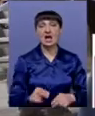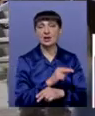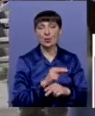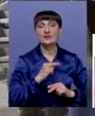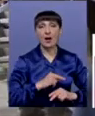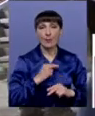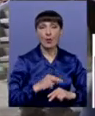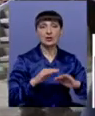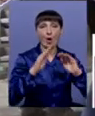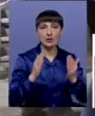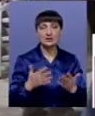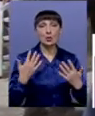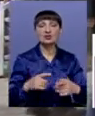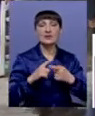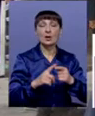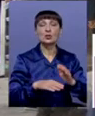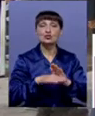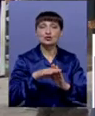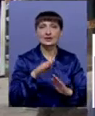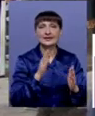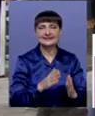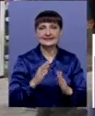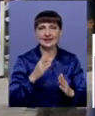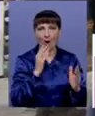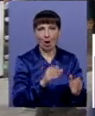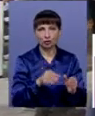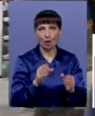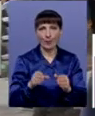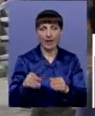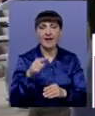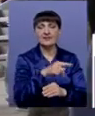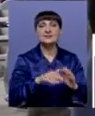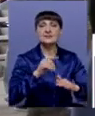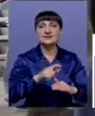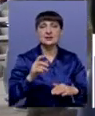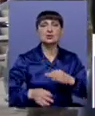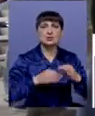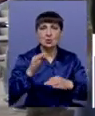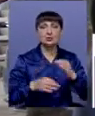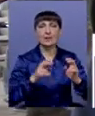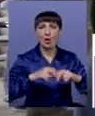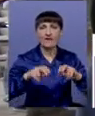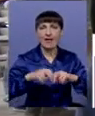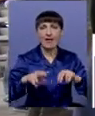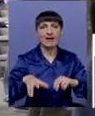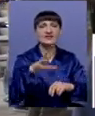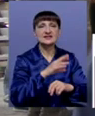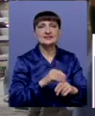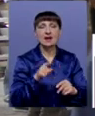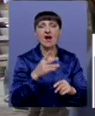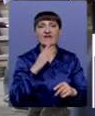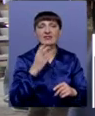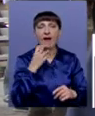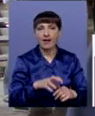Ремонтные работы на котельных направлены на улучшение системы отопления. На котельных специалисты сутками проверяют и отрабатывают систему подачи